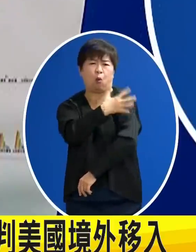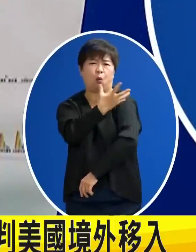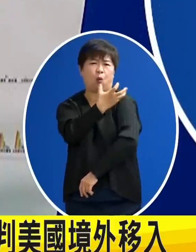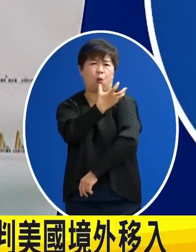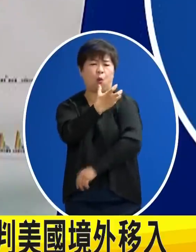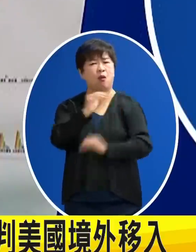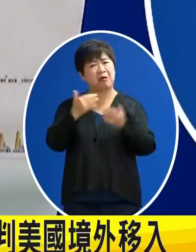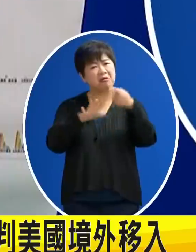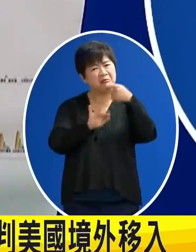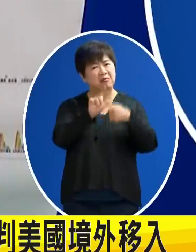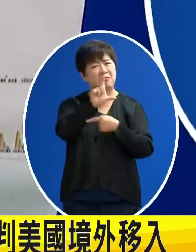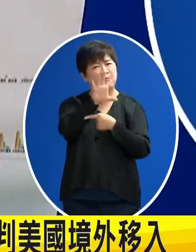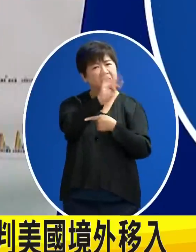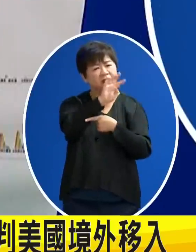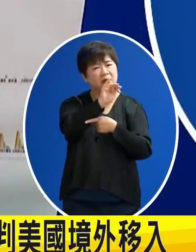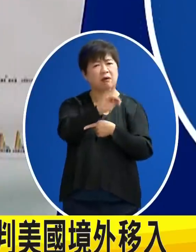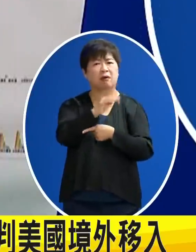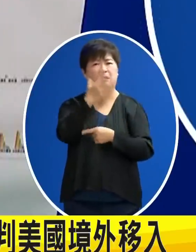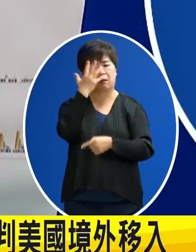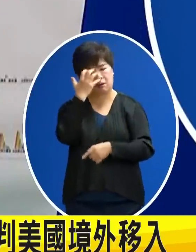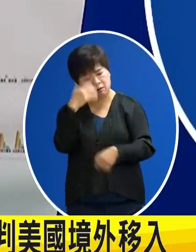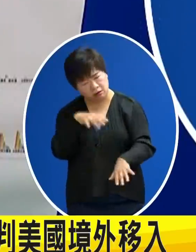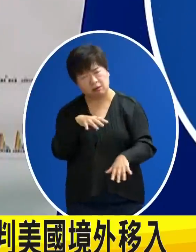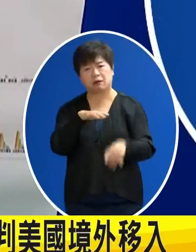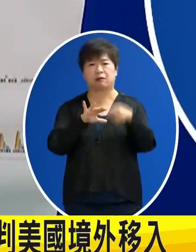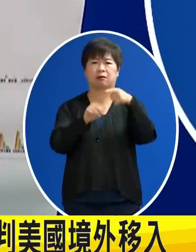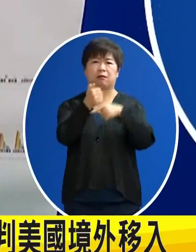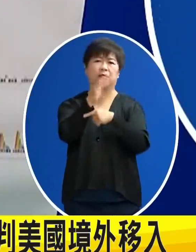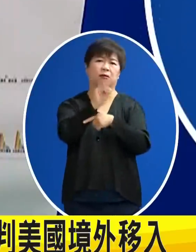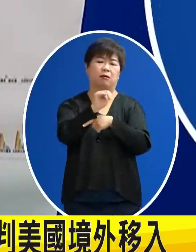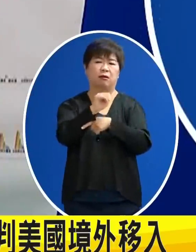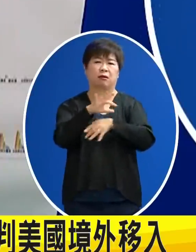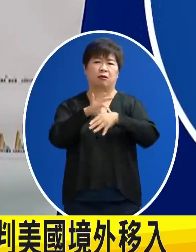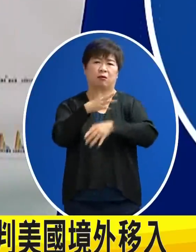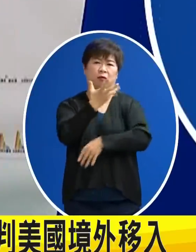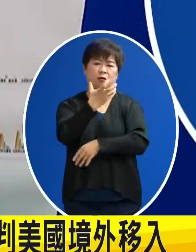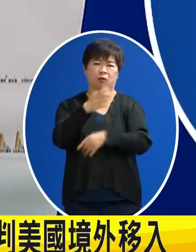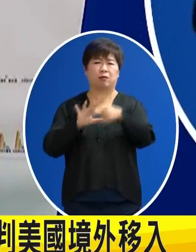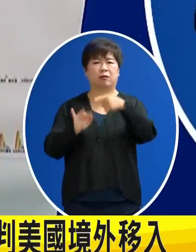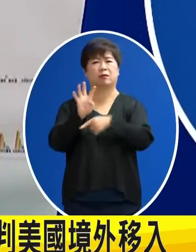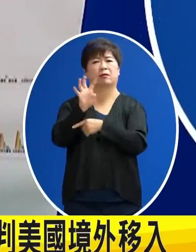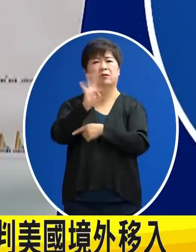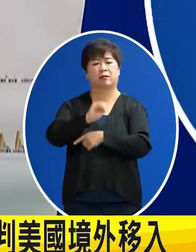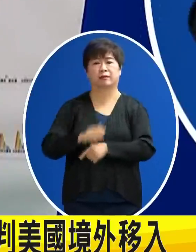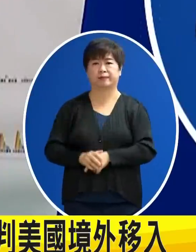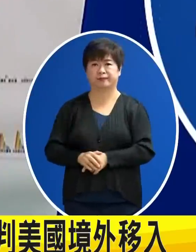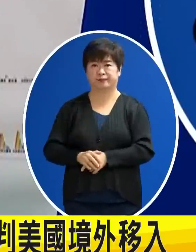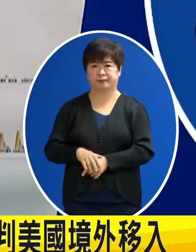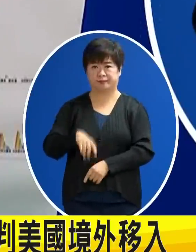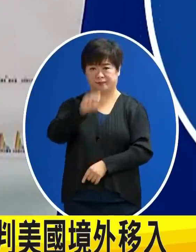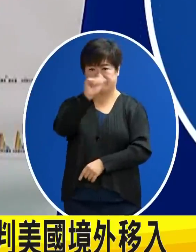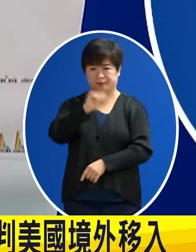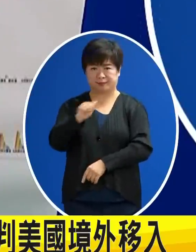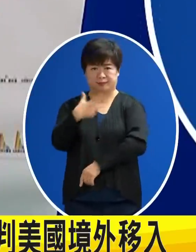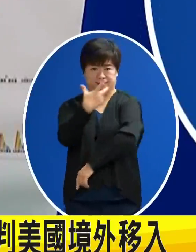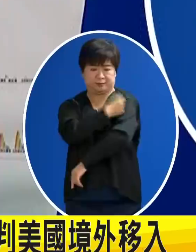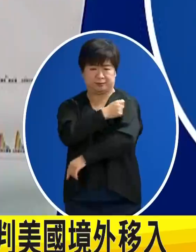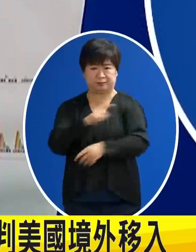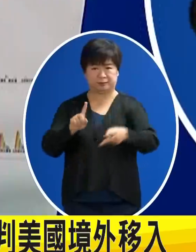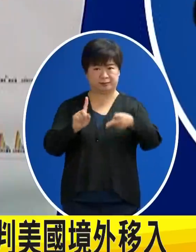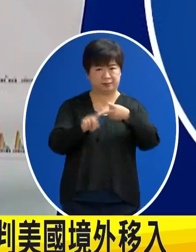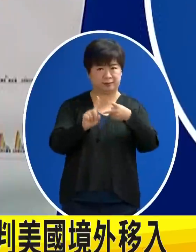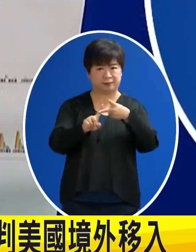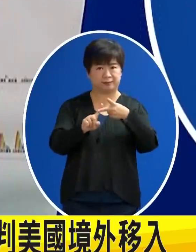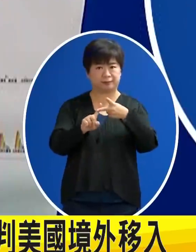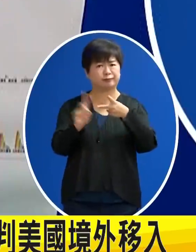大概60%，那疲倦50%，那肌肉痛大概40%哦。那 A 类的第二剂的部分啊、就